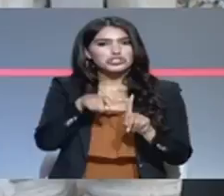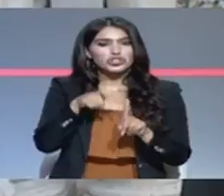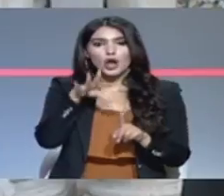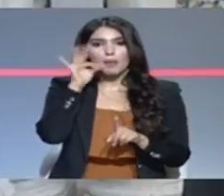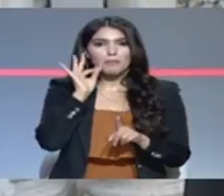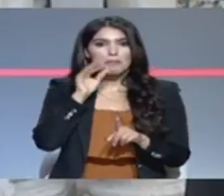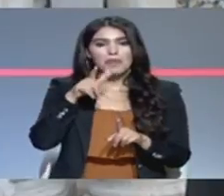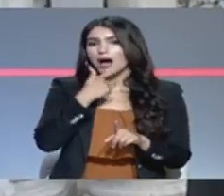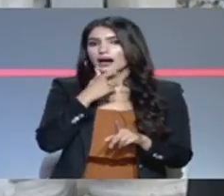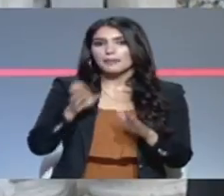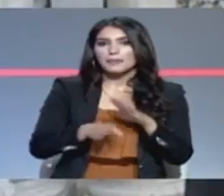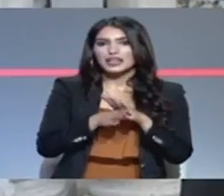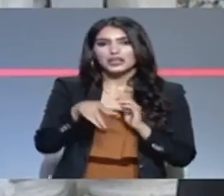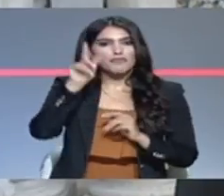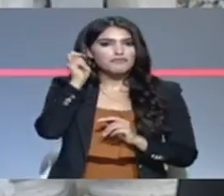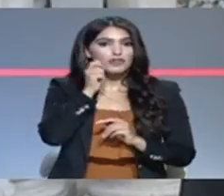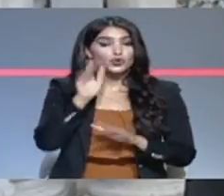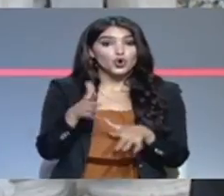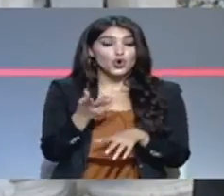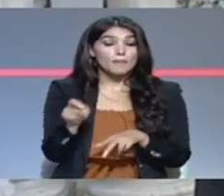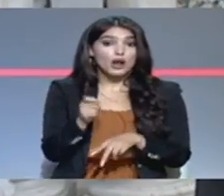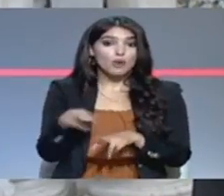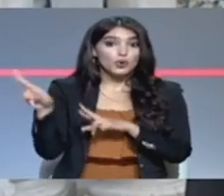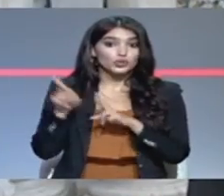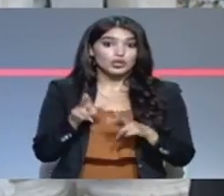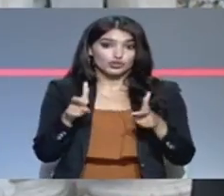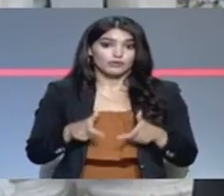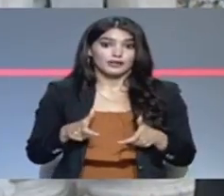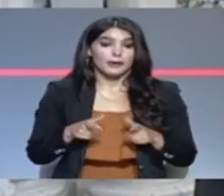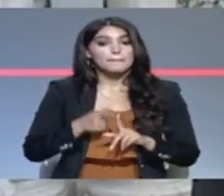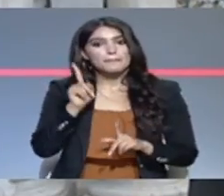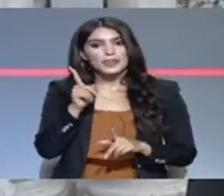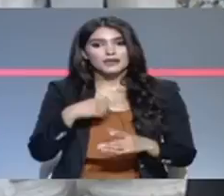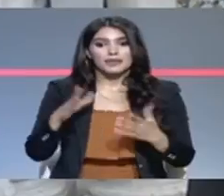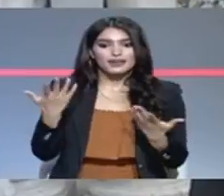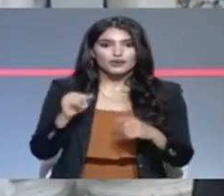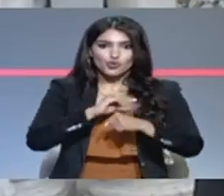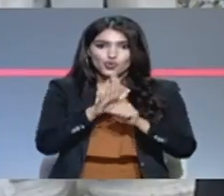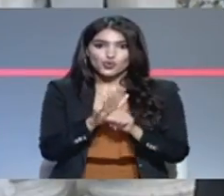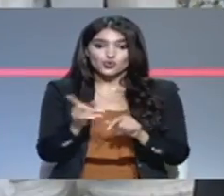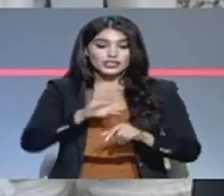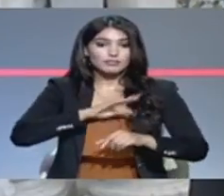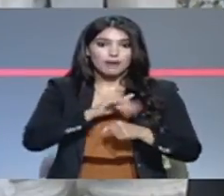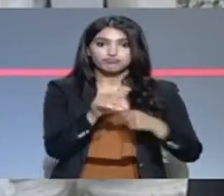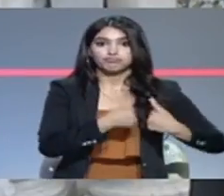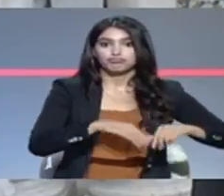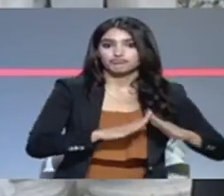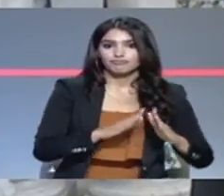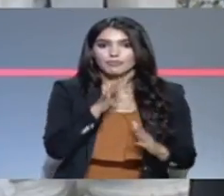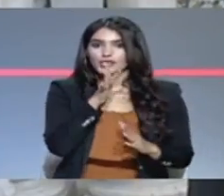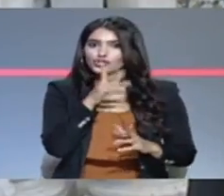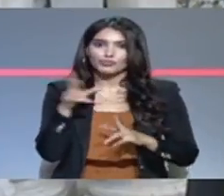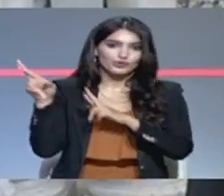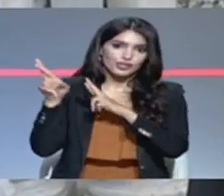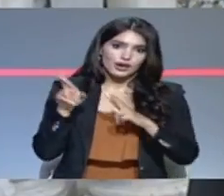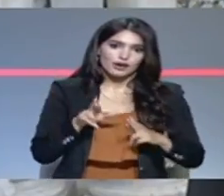نهاية شهر مارس بداية شهر أبريل، كان المفروض هذا وقت استرجاع، ولكن بالكونفينمون والحجر الصحي ما تمكناش باش